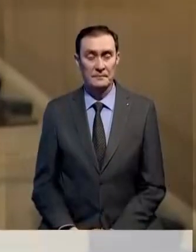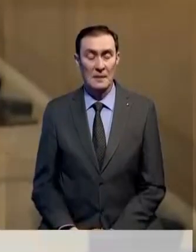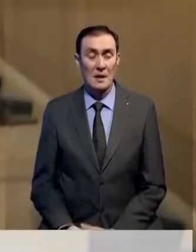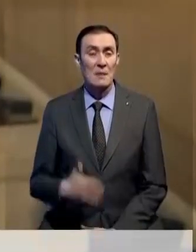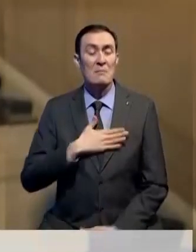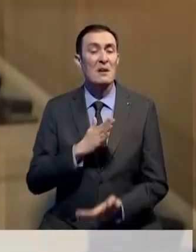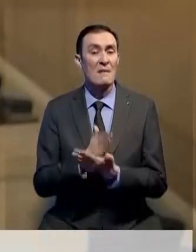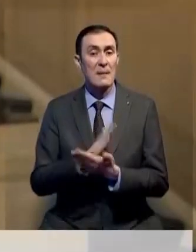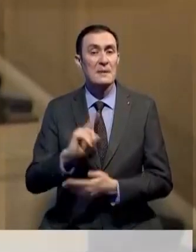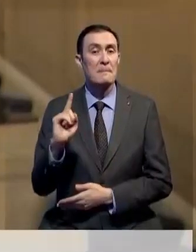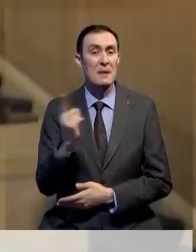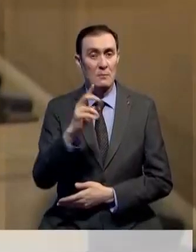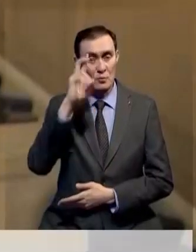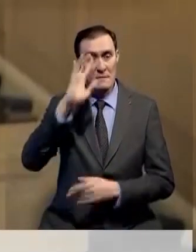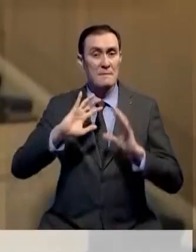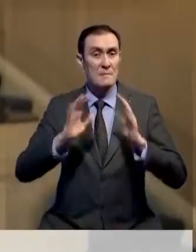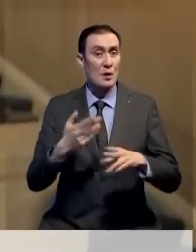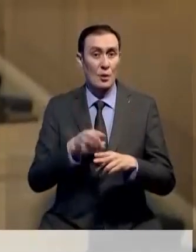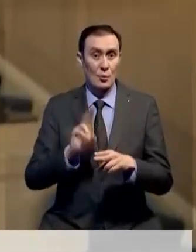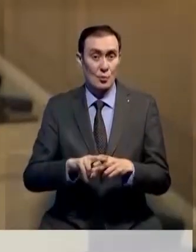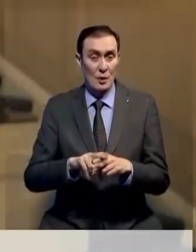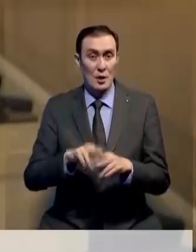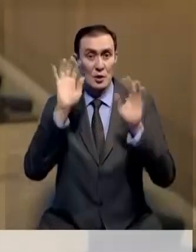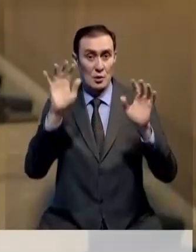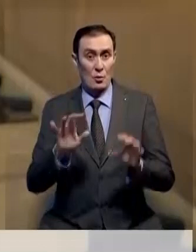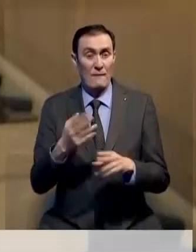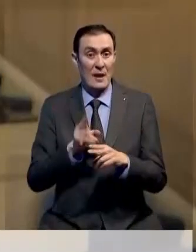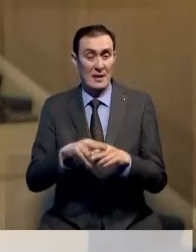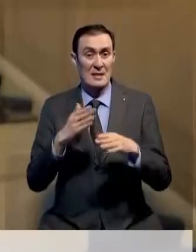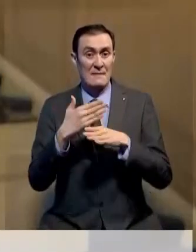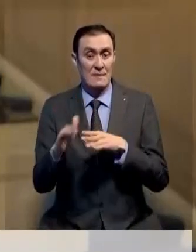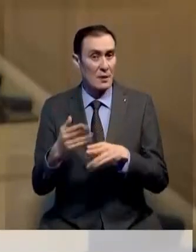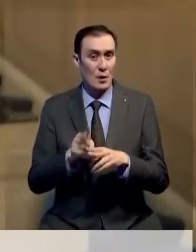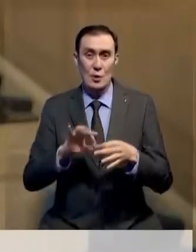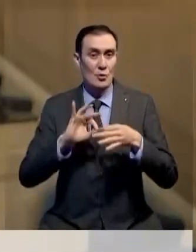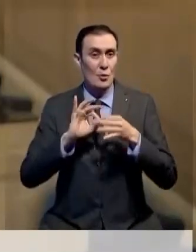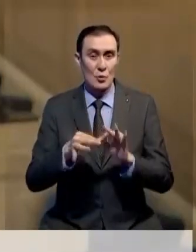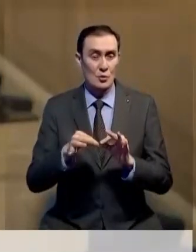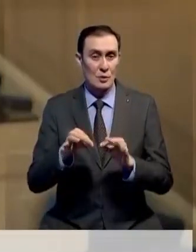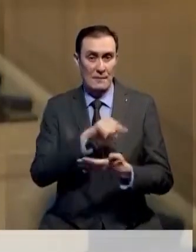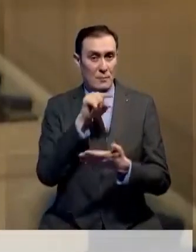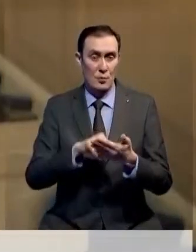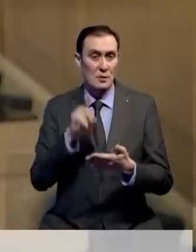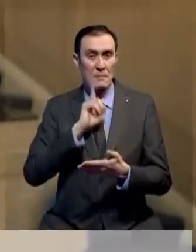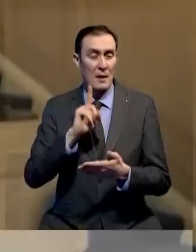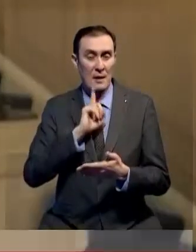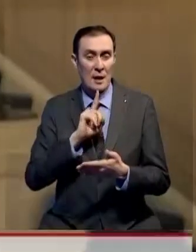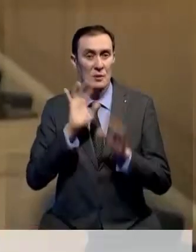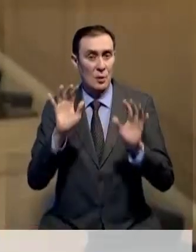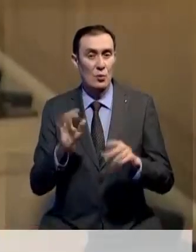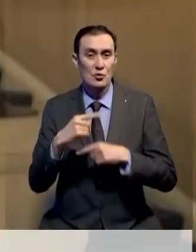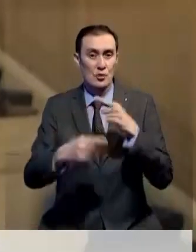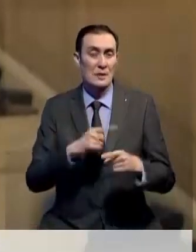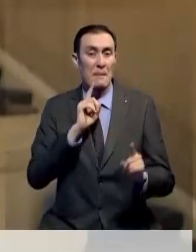Мы являемся первой страной в мире, которая принимает законы в этой области. Это сложная область, и пока инициатива проходит